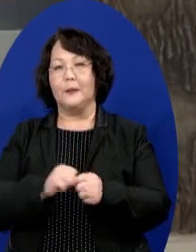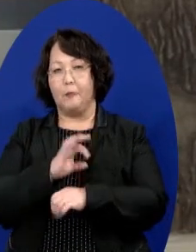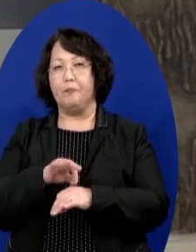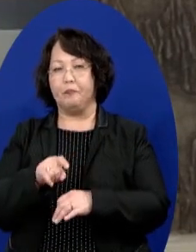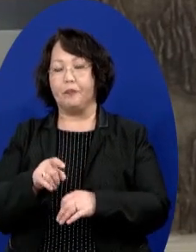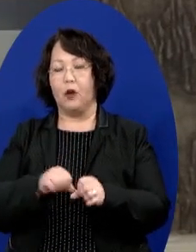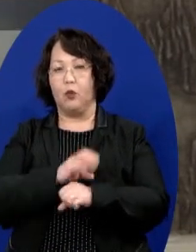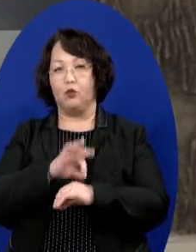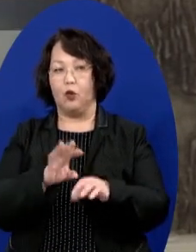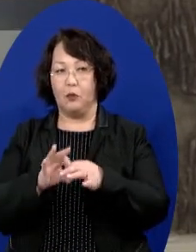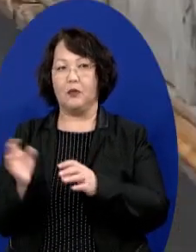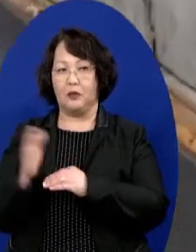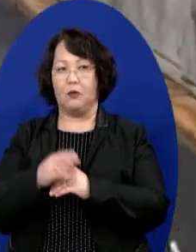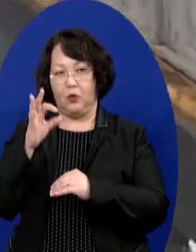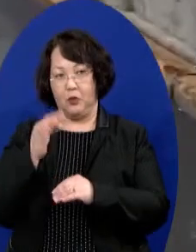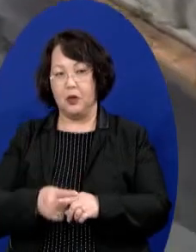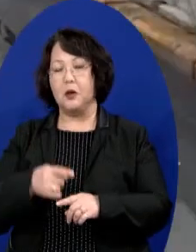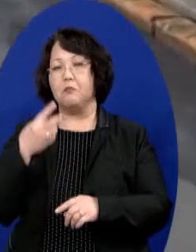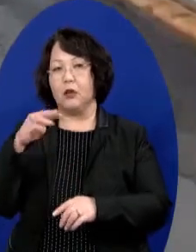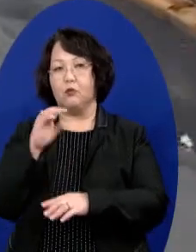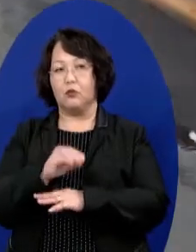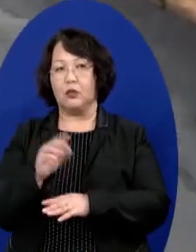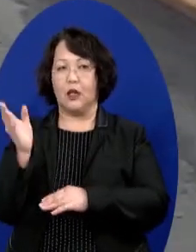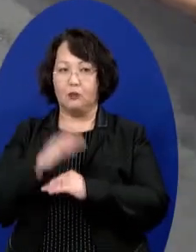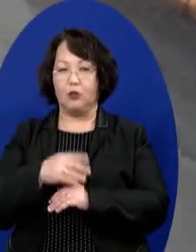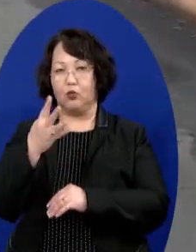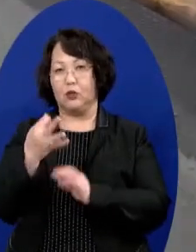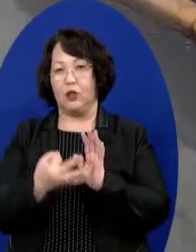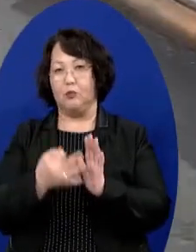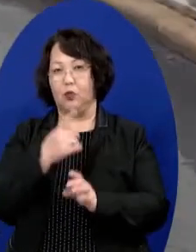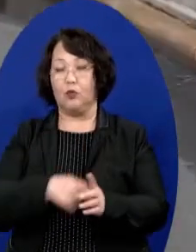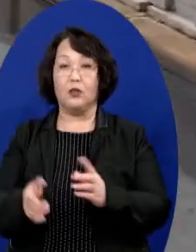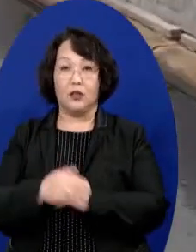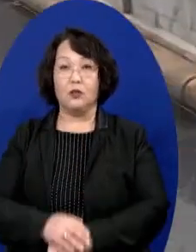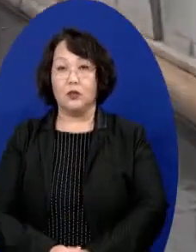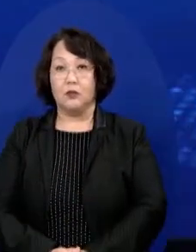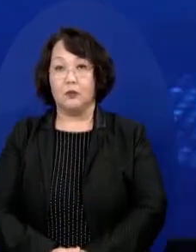нас барах тохиолдол нэмэгдэж мягмар гарагт нас орсон 48 тохиолдол бүртгэгджээ.